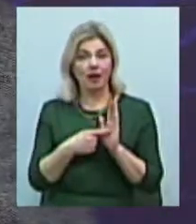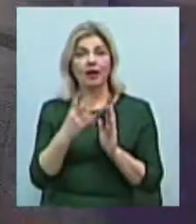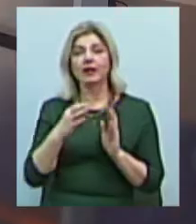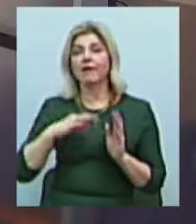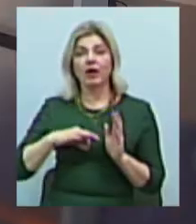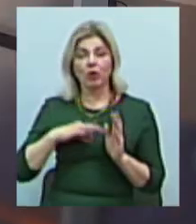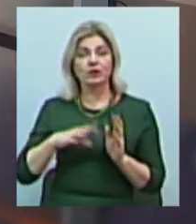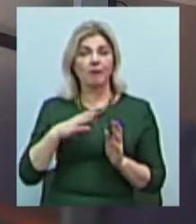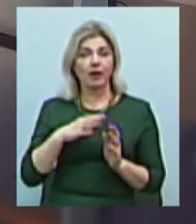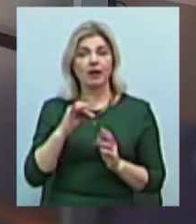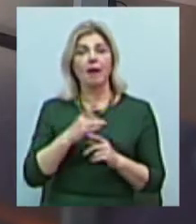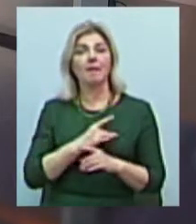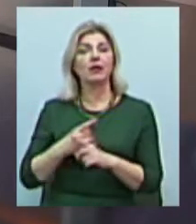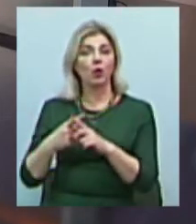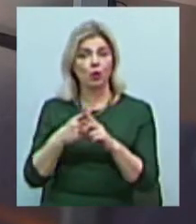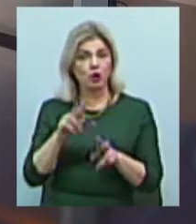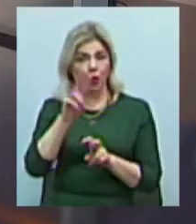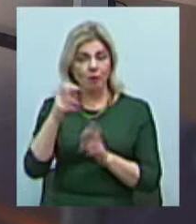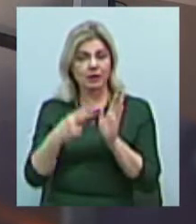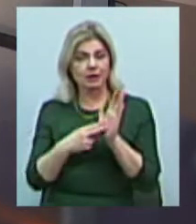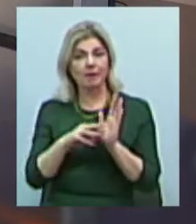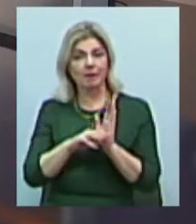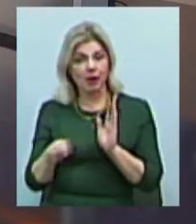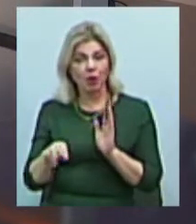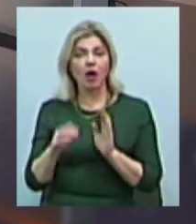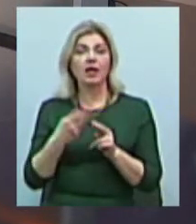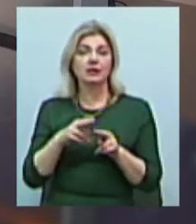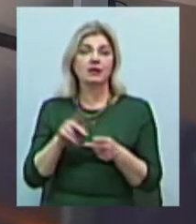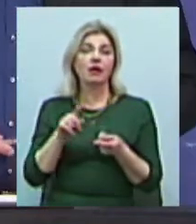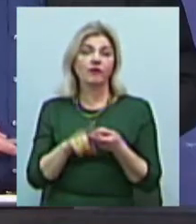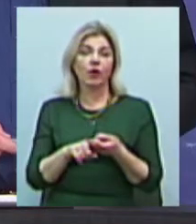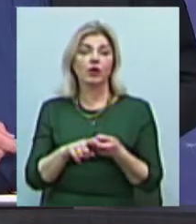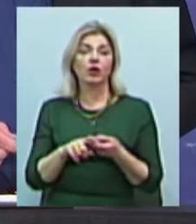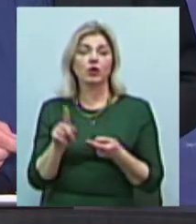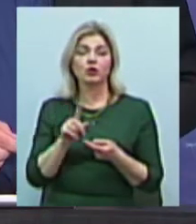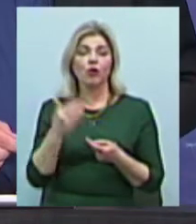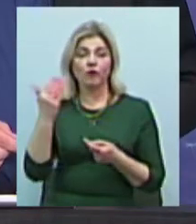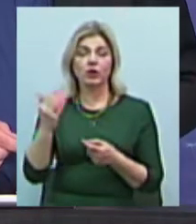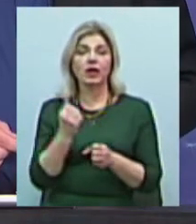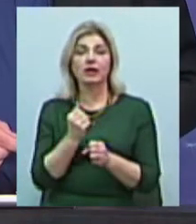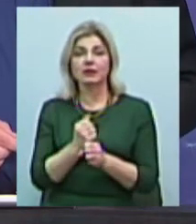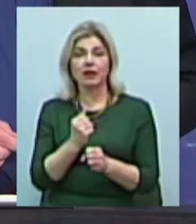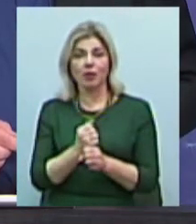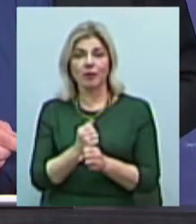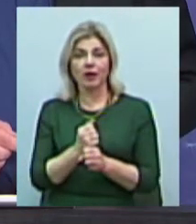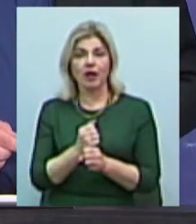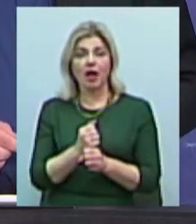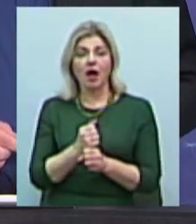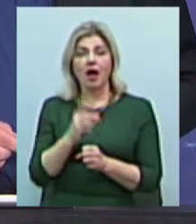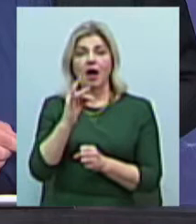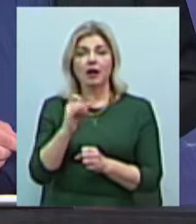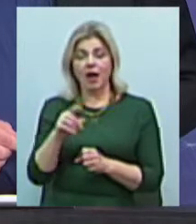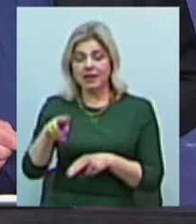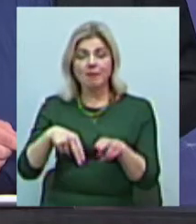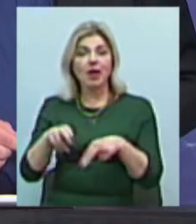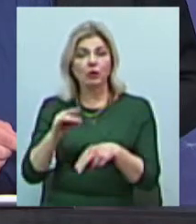невикористання було у нас і у білоруської компанії 8 мільйонів, але це пов'язано з тим, вони не зробили з'їзди і не зробили розмітку. Але це пов'язано з